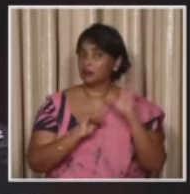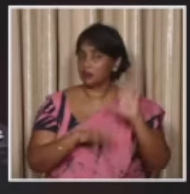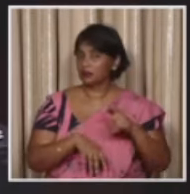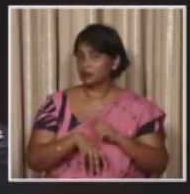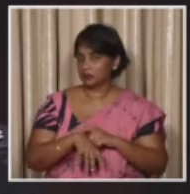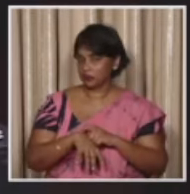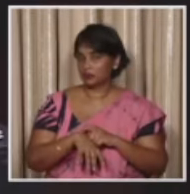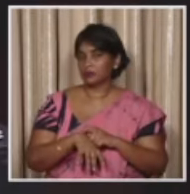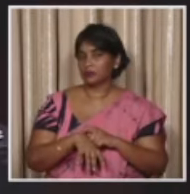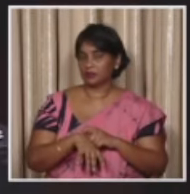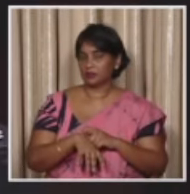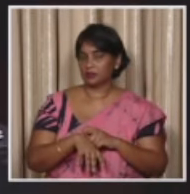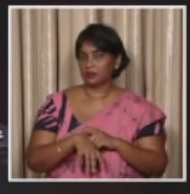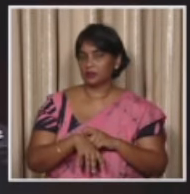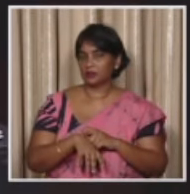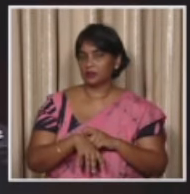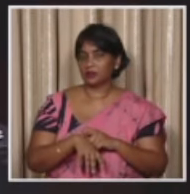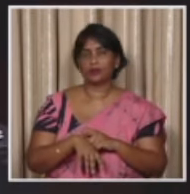මොහොතක